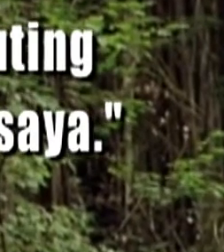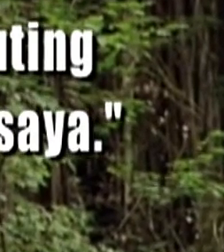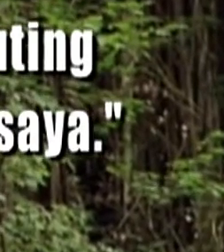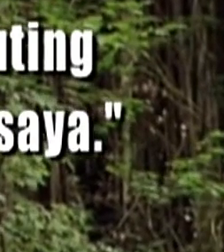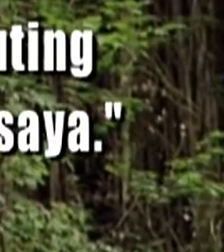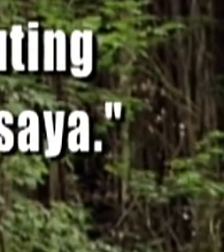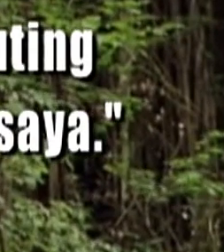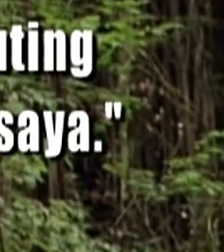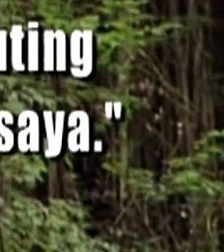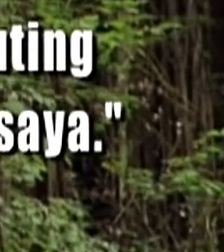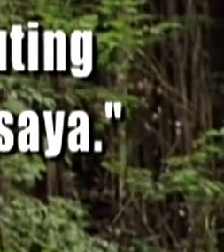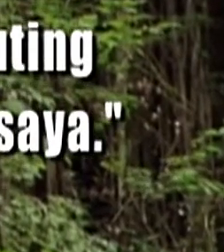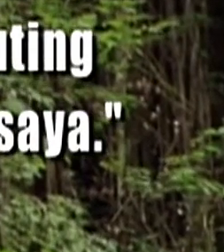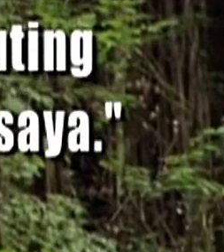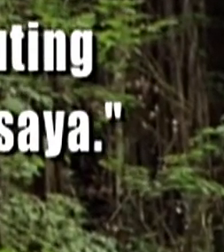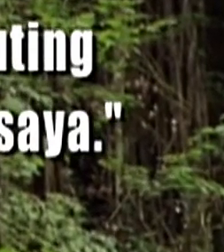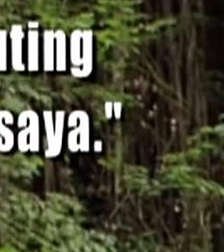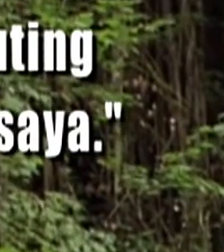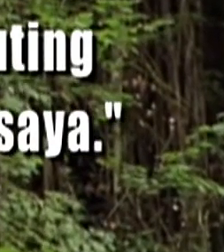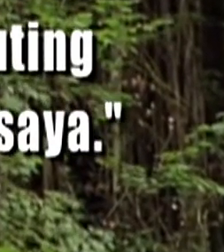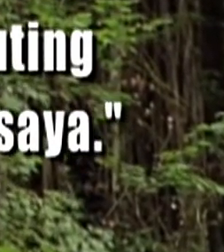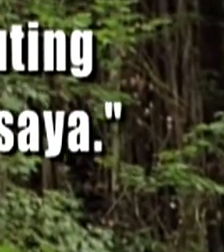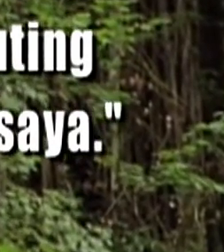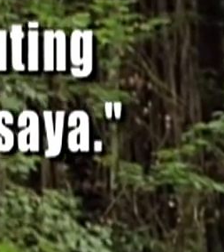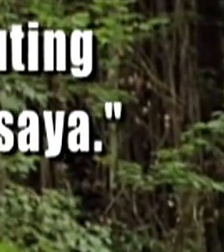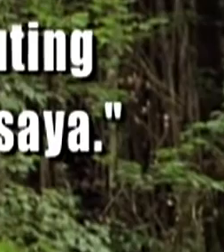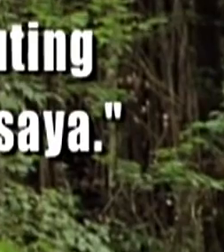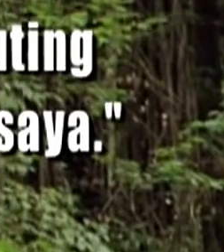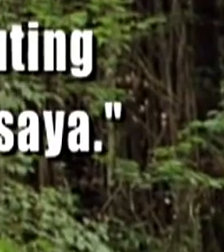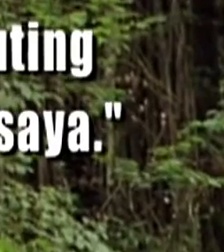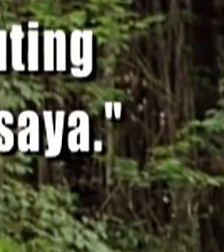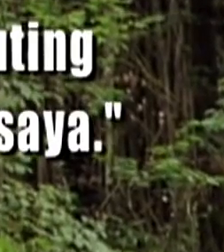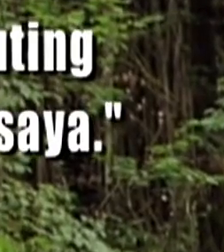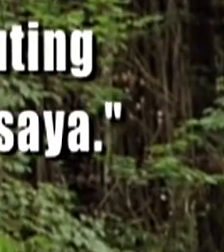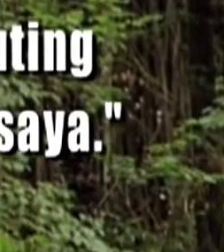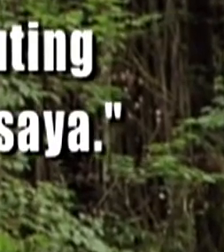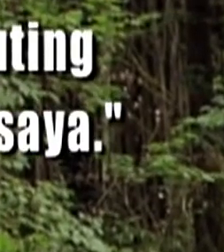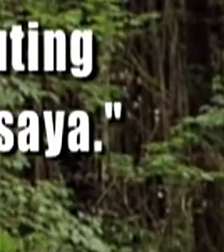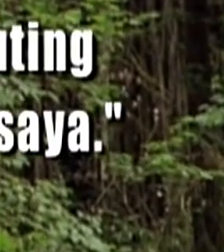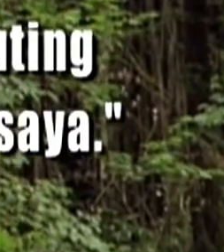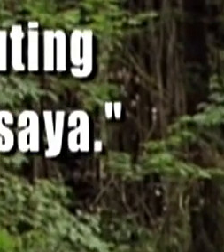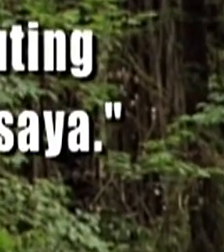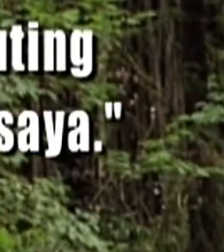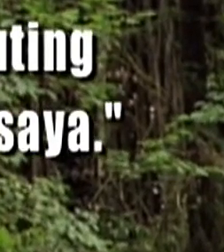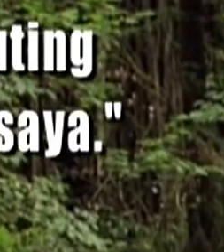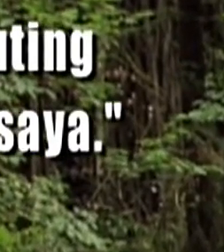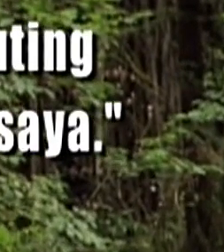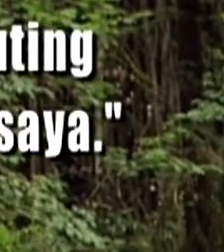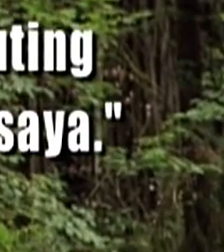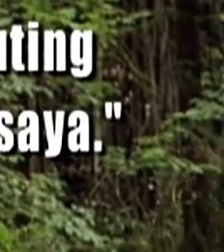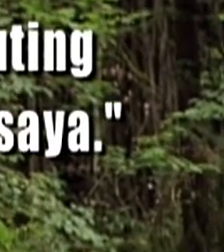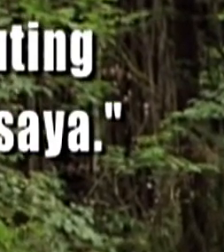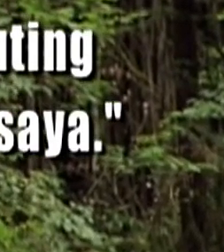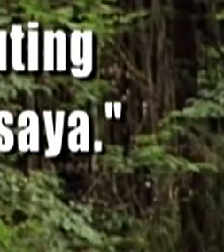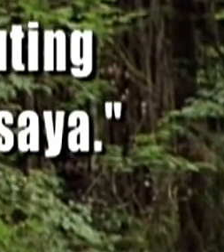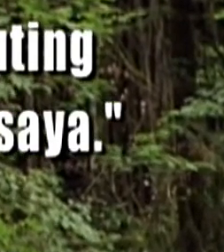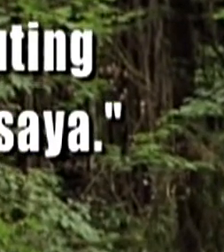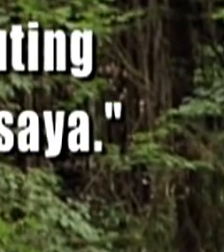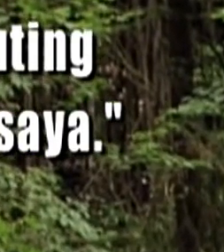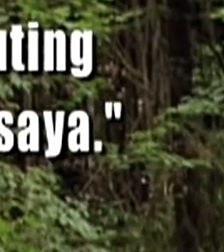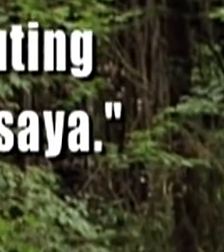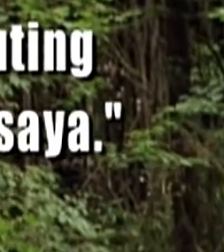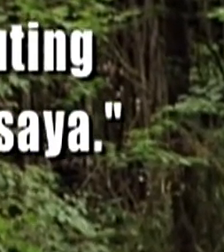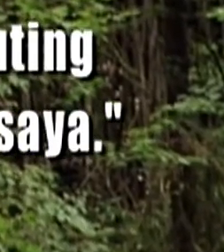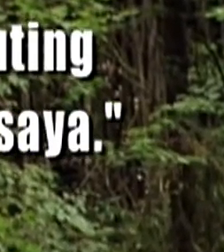Talata 25. Ang kabigatan ng puso ng tao ay nagpapahukot, ngunit ang